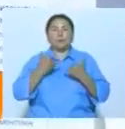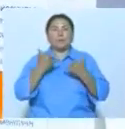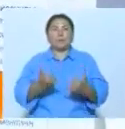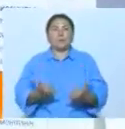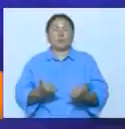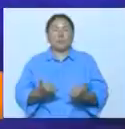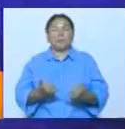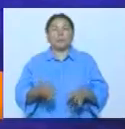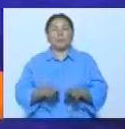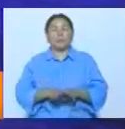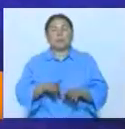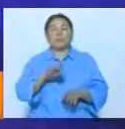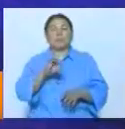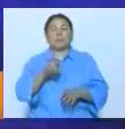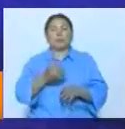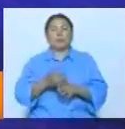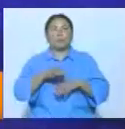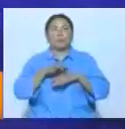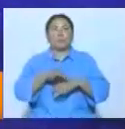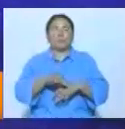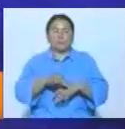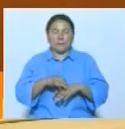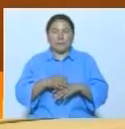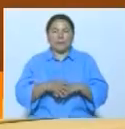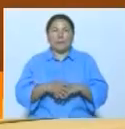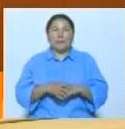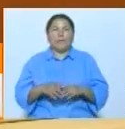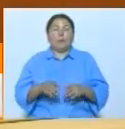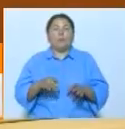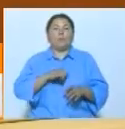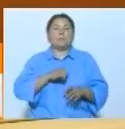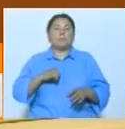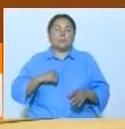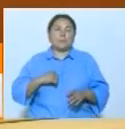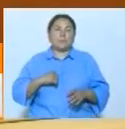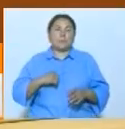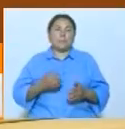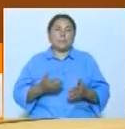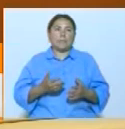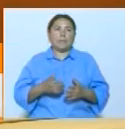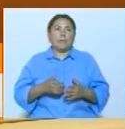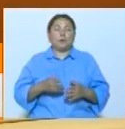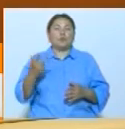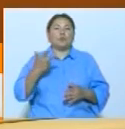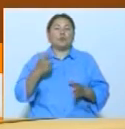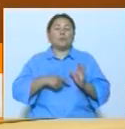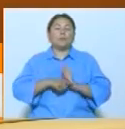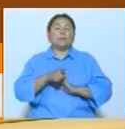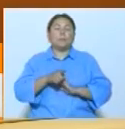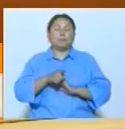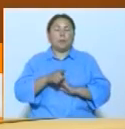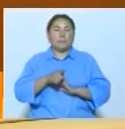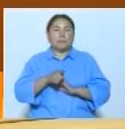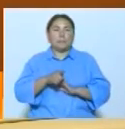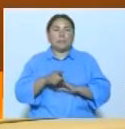айтуынша, мұндай жиынды өткізу бүгінгі буын үшін өте өзекті. Бұл өздеріңізге белгілі, биыл 2023 жылдан бастап